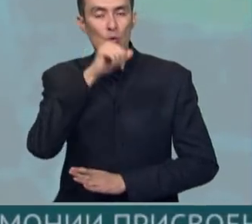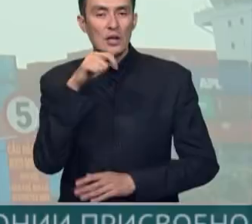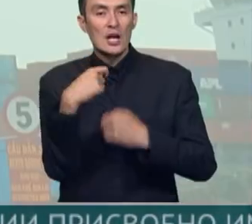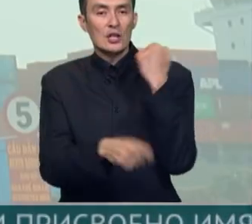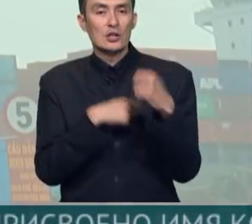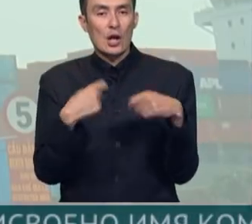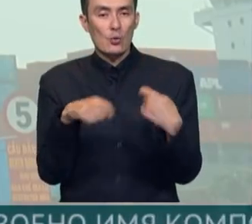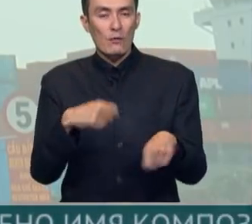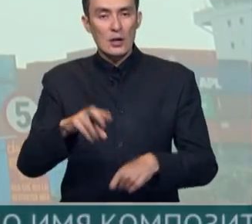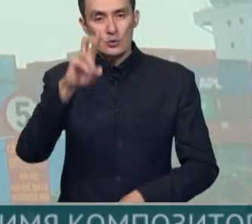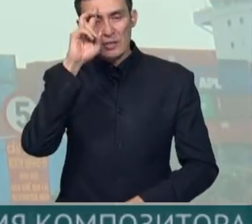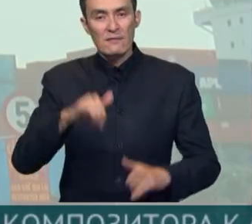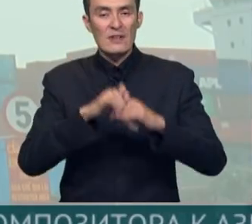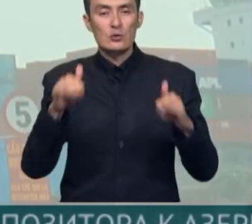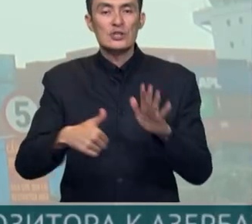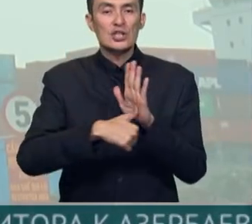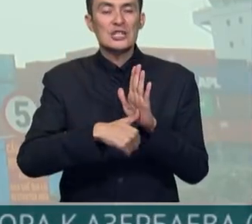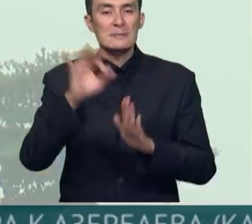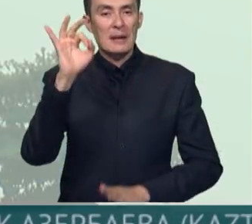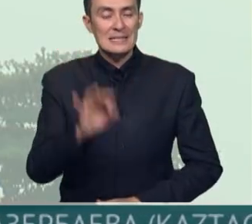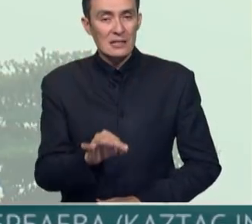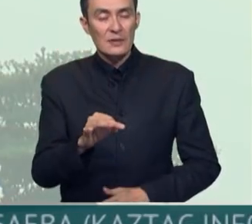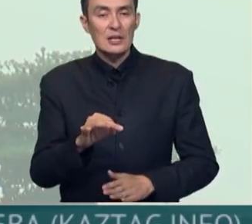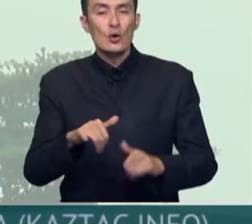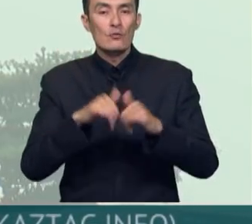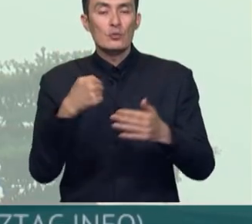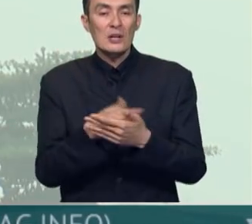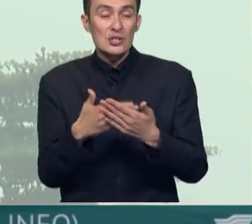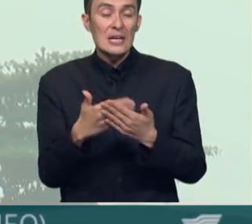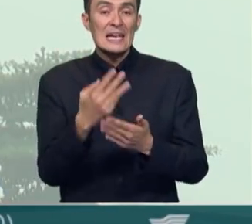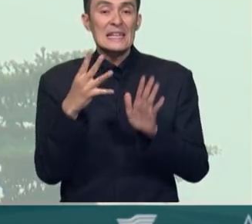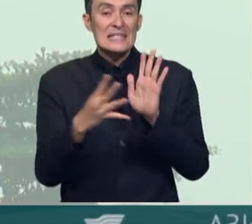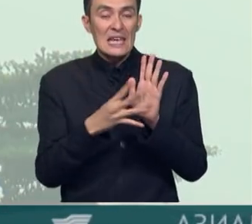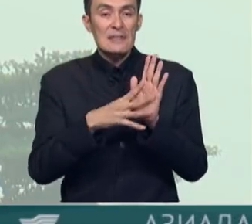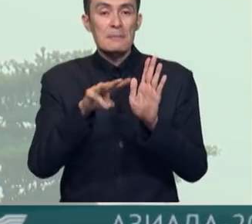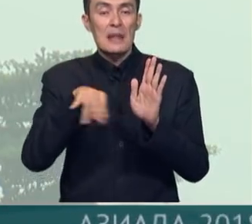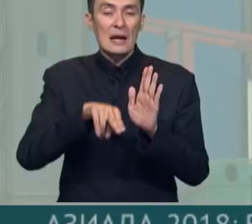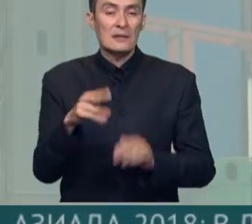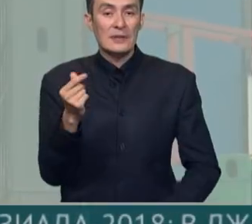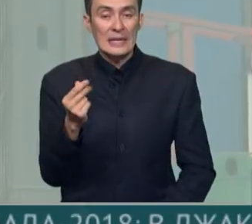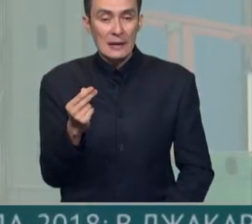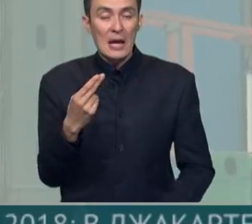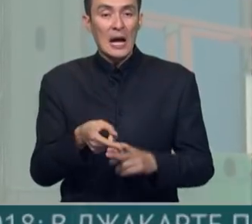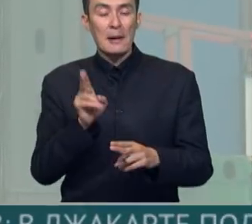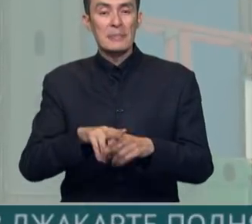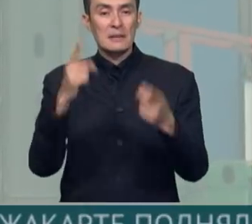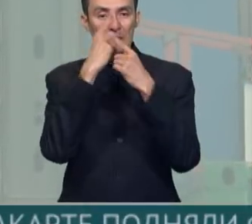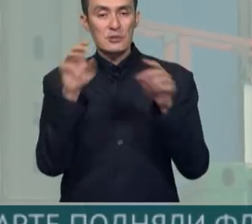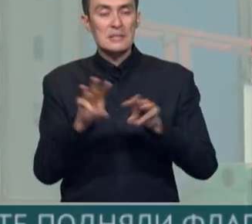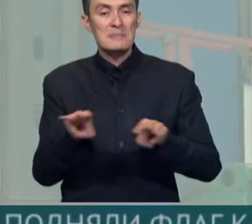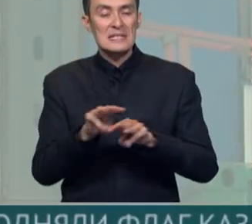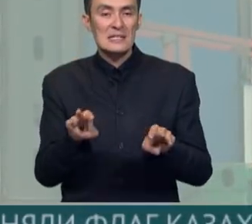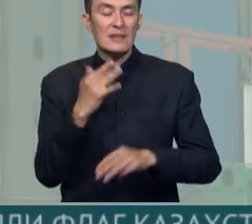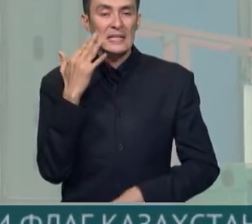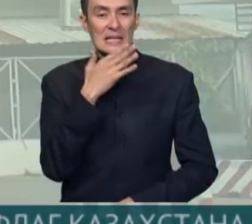товарооборот между государствами возрос на 6% и достиг почти 9 миллиардов тенге. Об этом сообщает